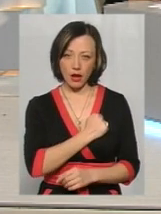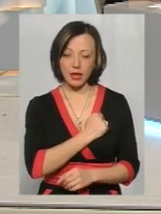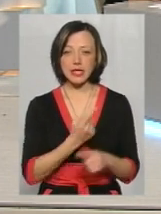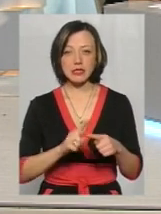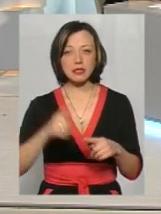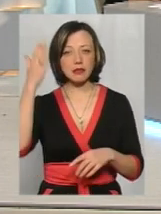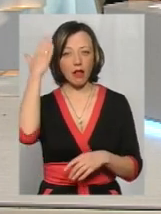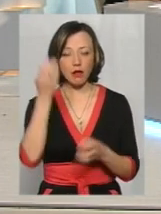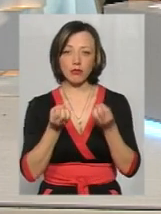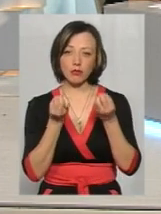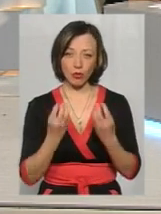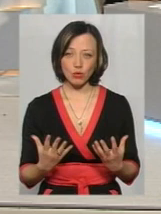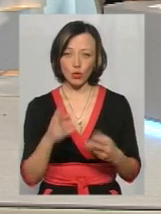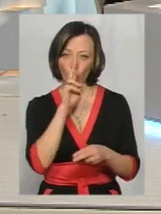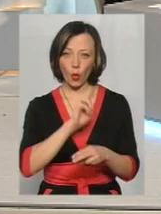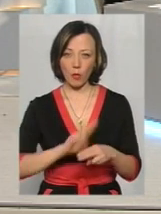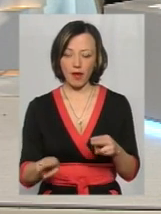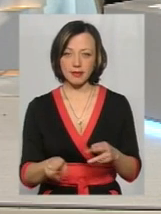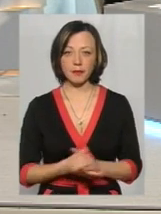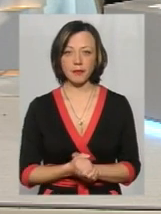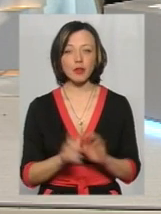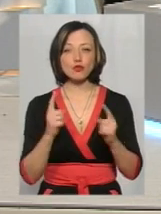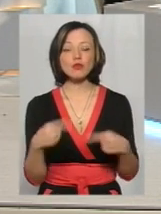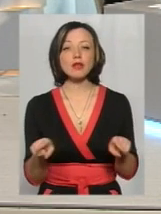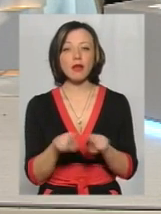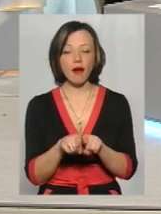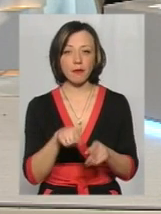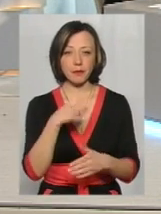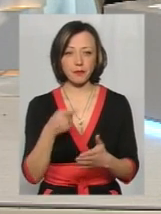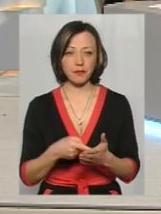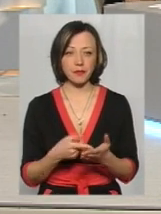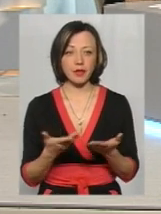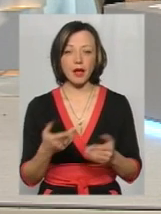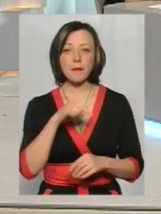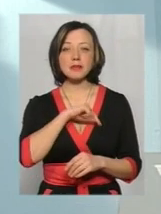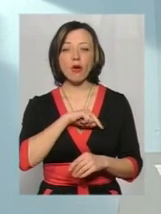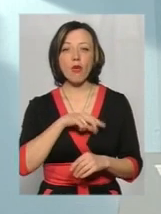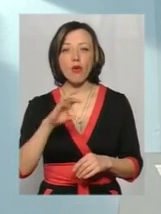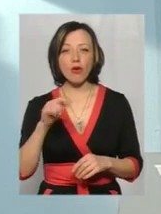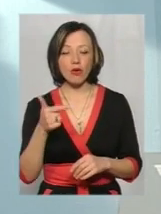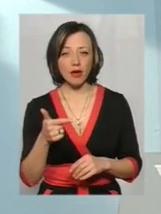ці таланти просто-напросто губляться. А чому так? Ви знаєте, психологи